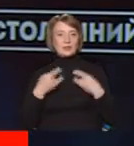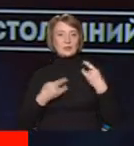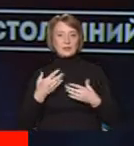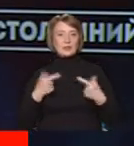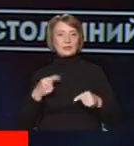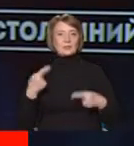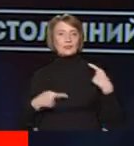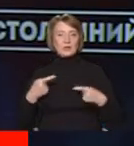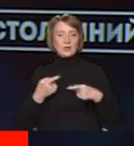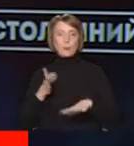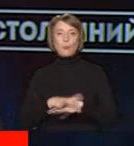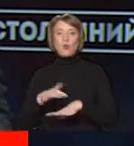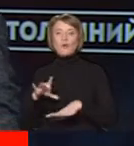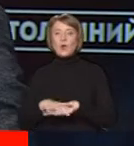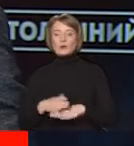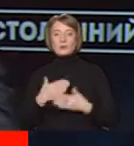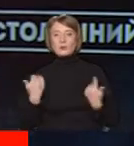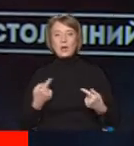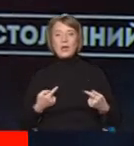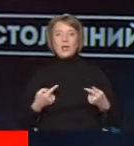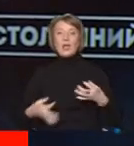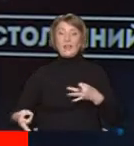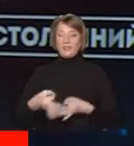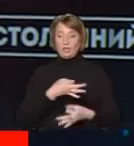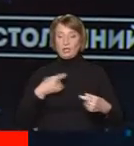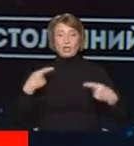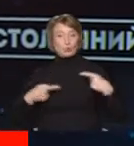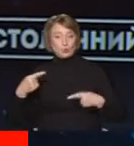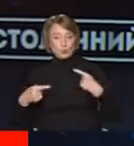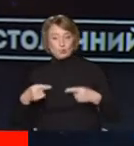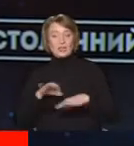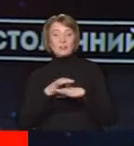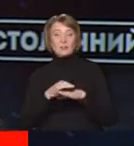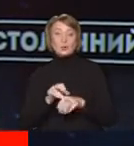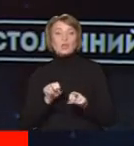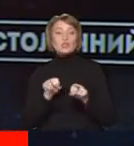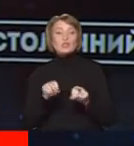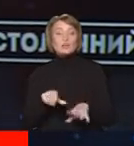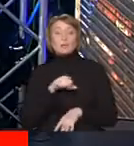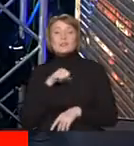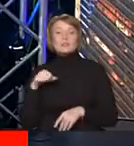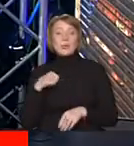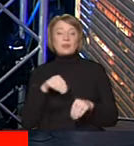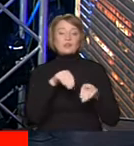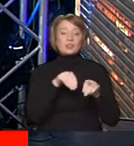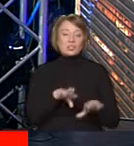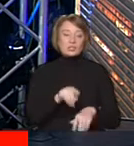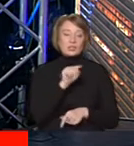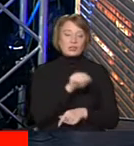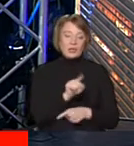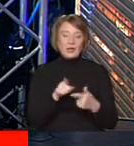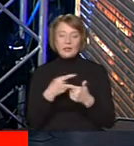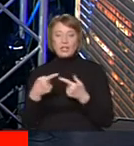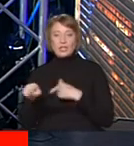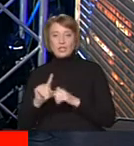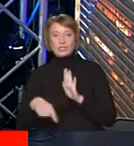а по факту... Це дискусія, але нам по факту треба зрозуміти, чим саме ви вирішите те чи інше питання.